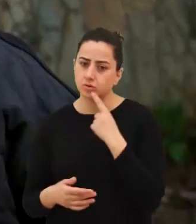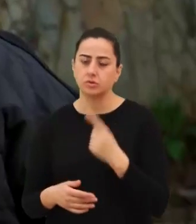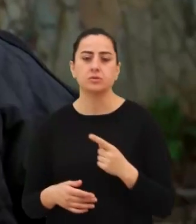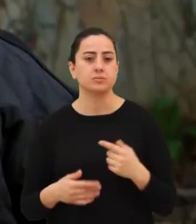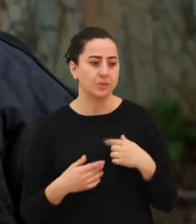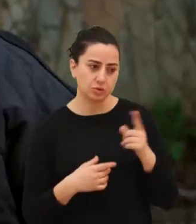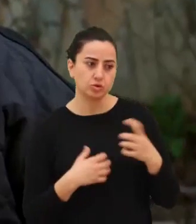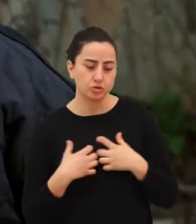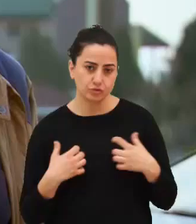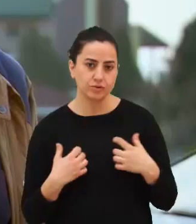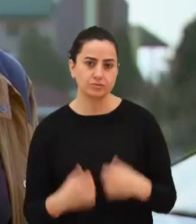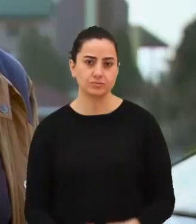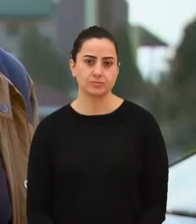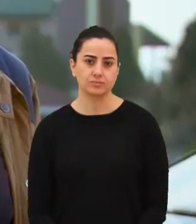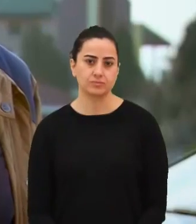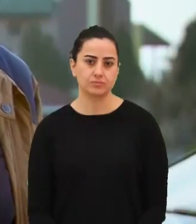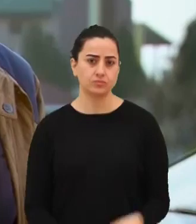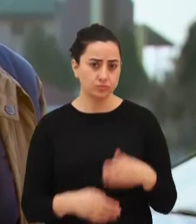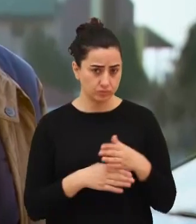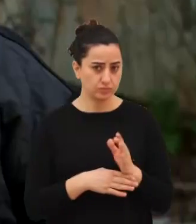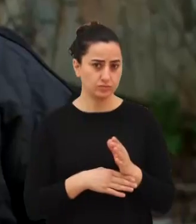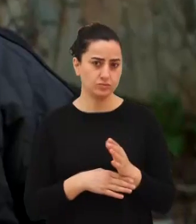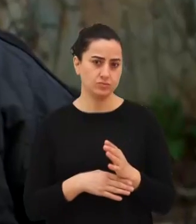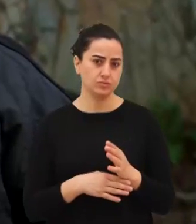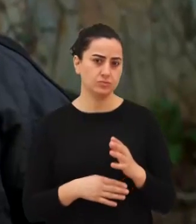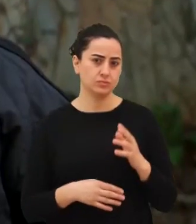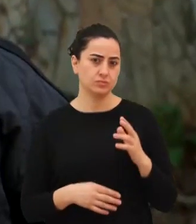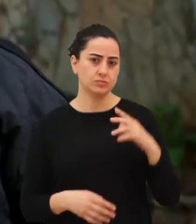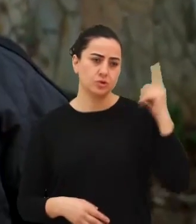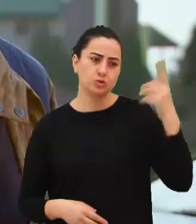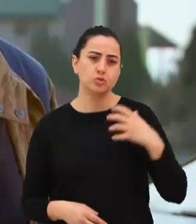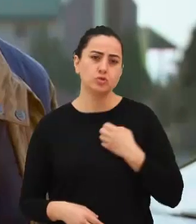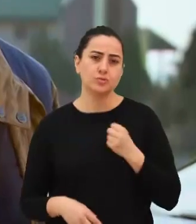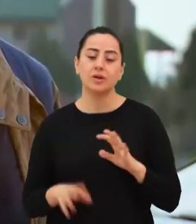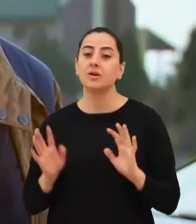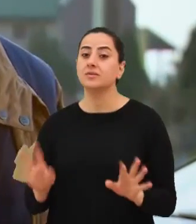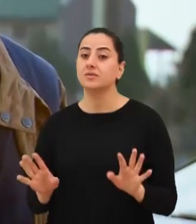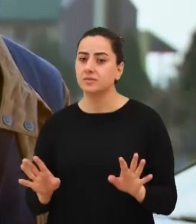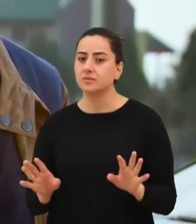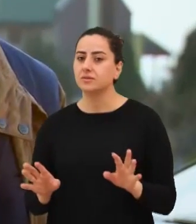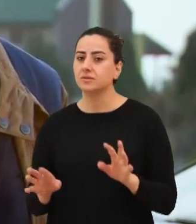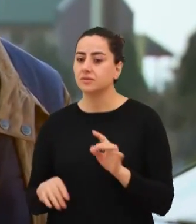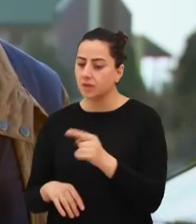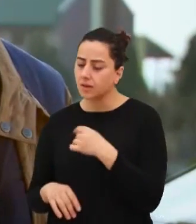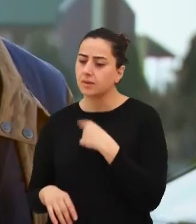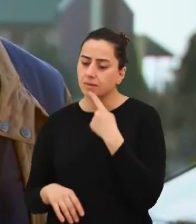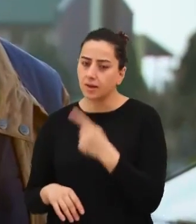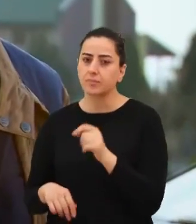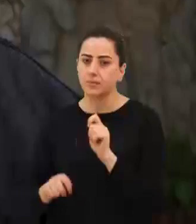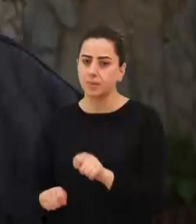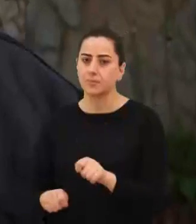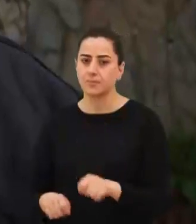Size güvenim sonsuz ama emin misiniz? Rüyam Hanım'ı üzmeyelim derim ben. Ya Şükrü, sen benim dediğimi yap,